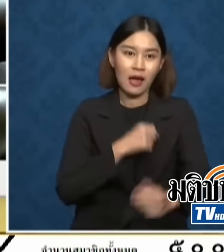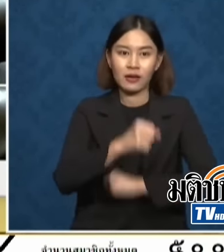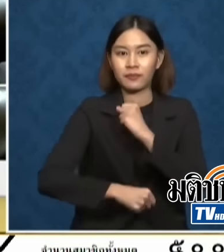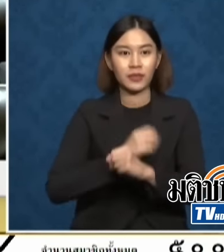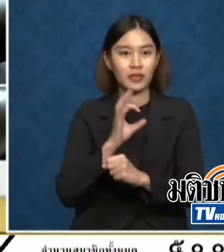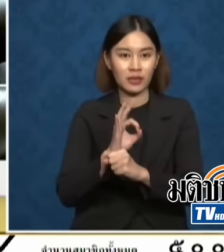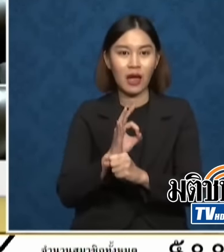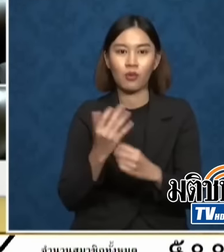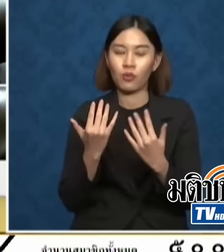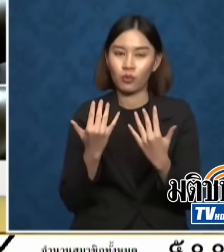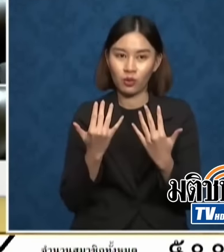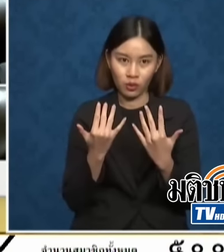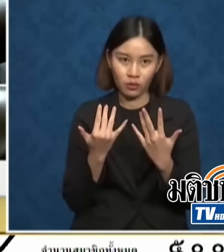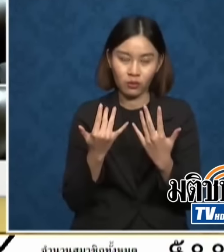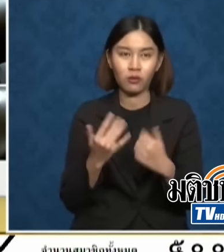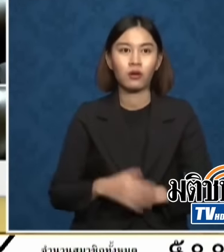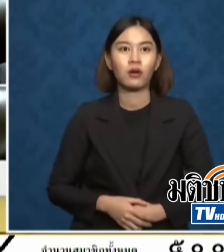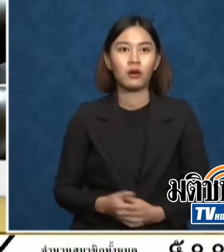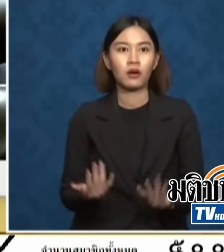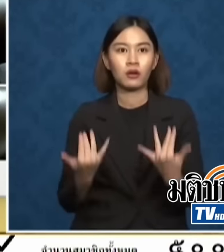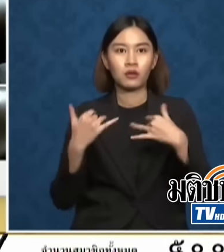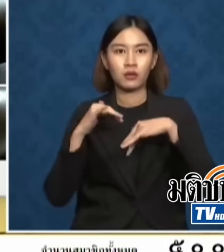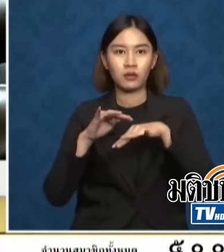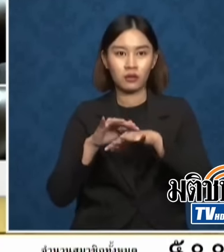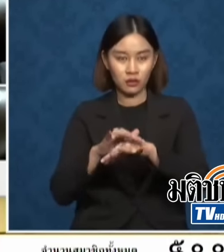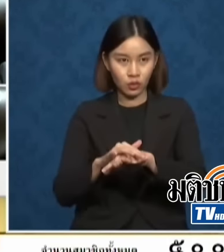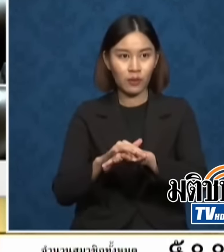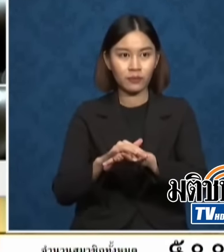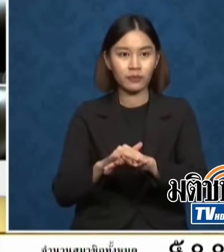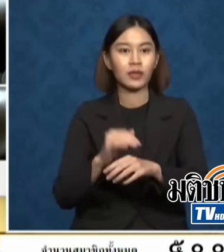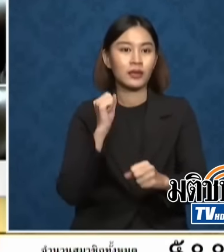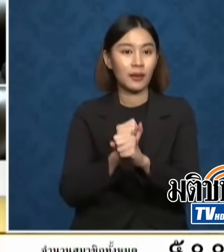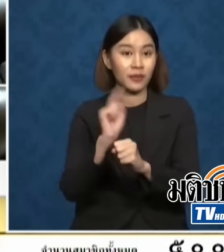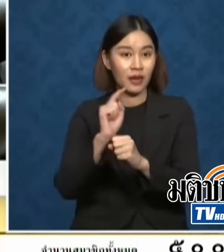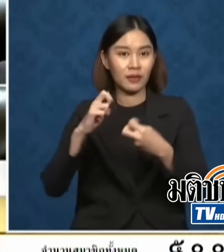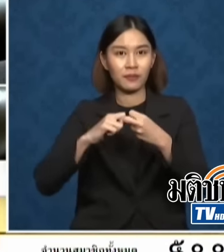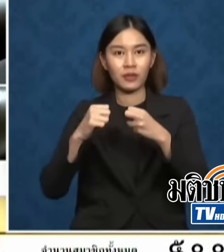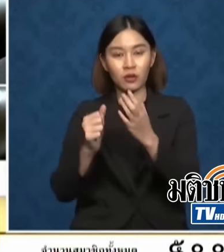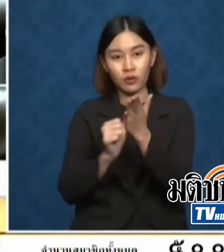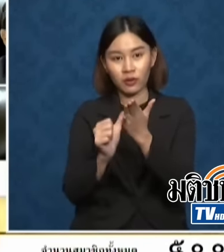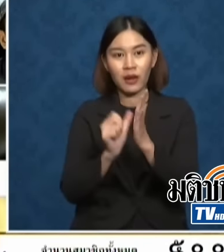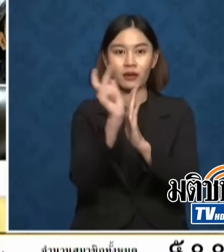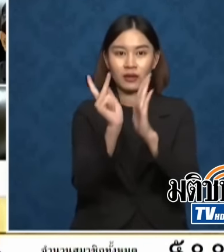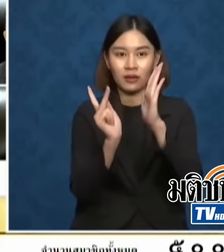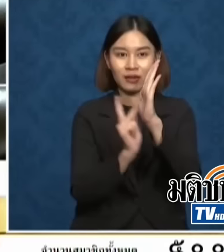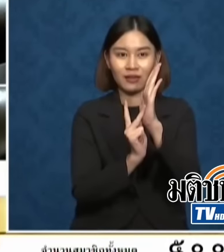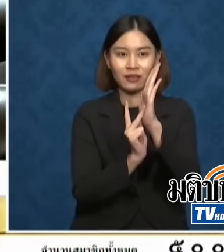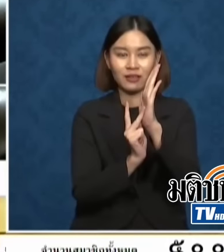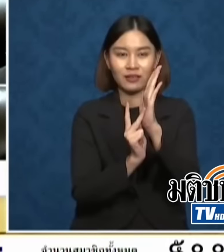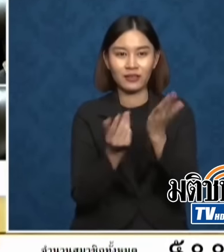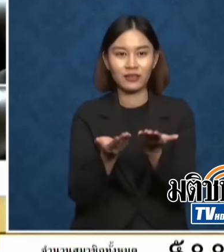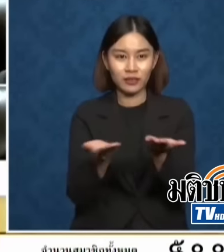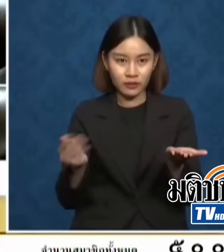ปีนะครับเรามาร่วมกันสร้างประวัติศาสตร์ในการแก้ไขกฎหมายฉบับนี้ที่ทำ